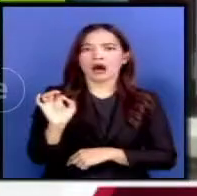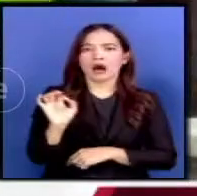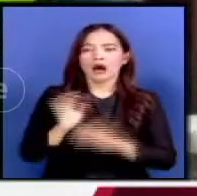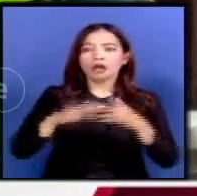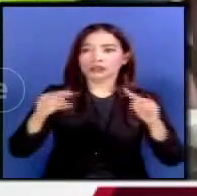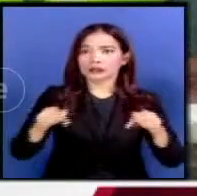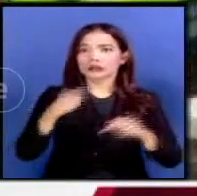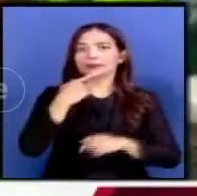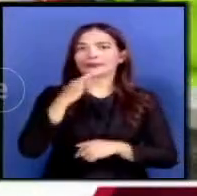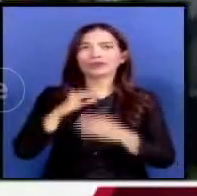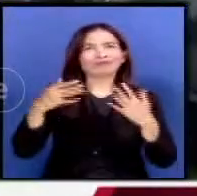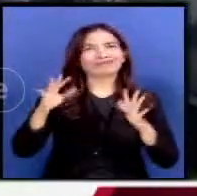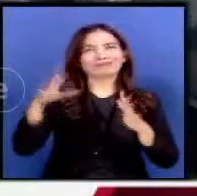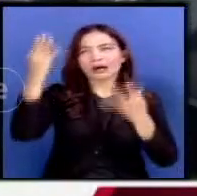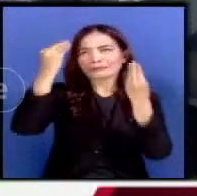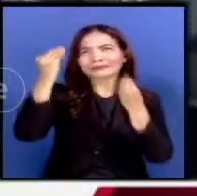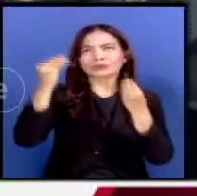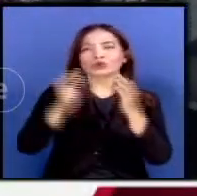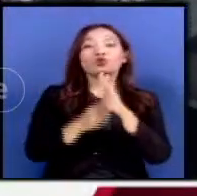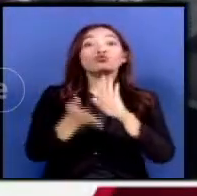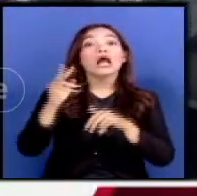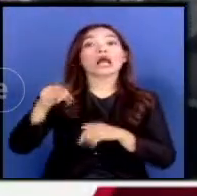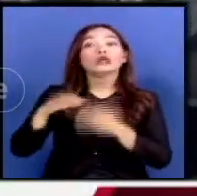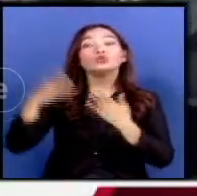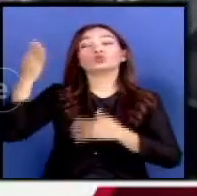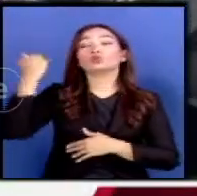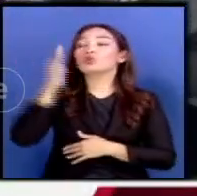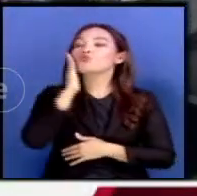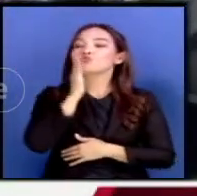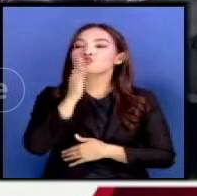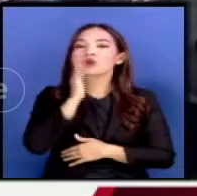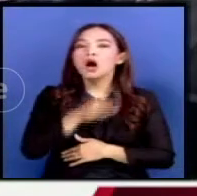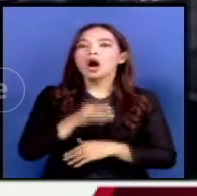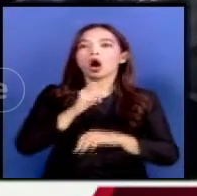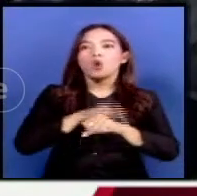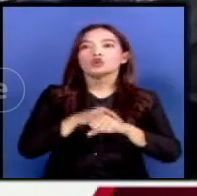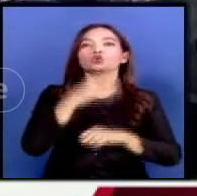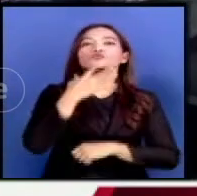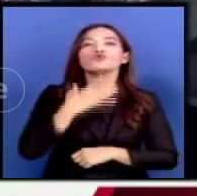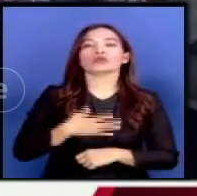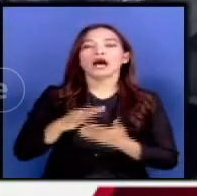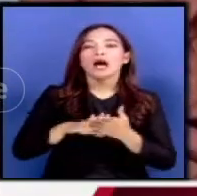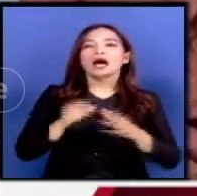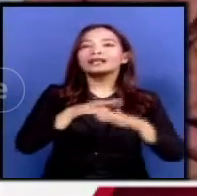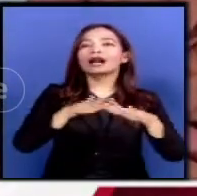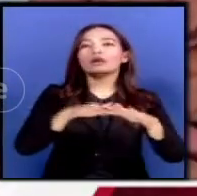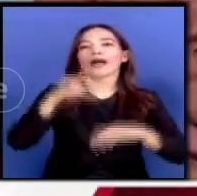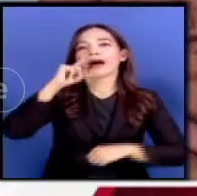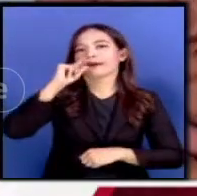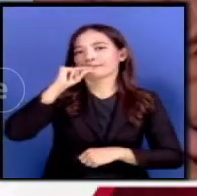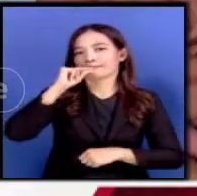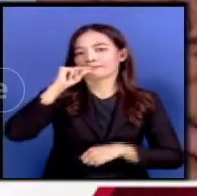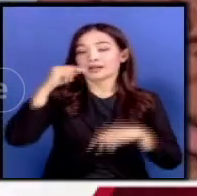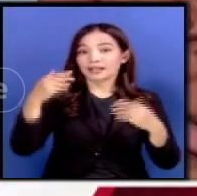Rupanya kondisi pikun membuatnya mengingat kembali masa-masa mudanya ketika ia masih memiliki ternak ayam.